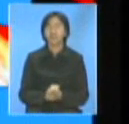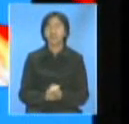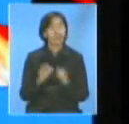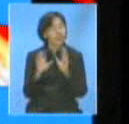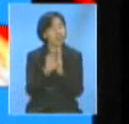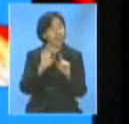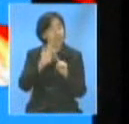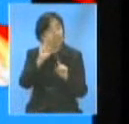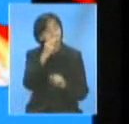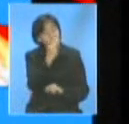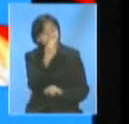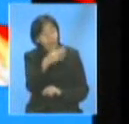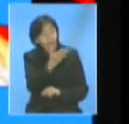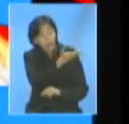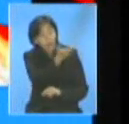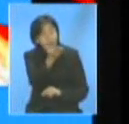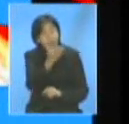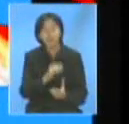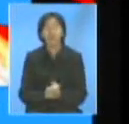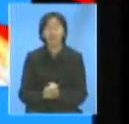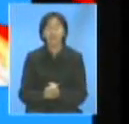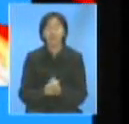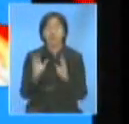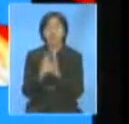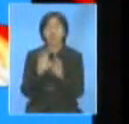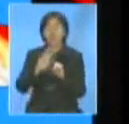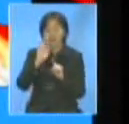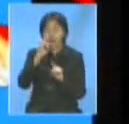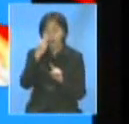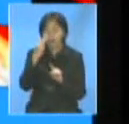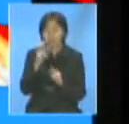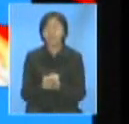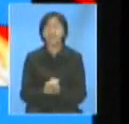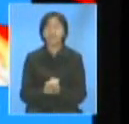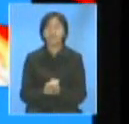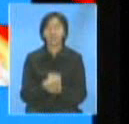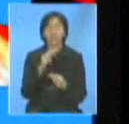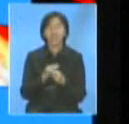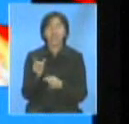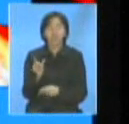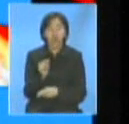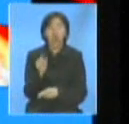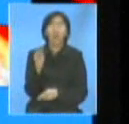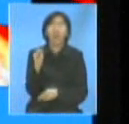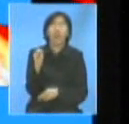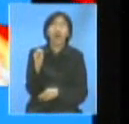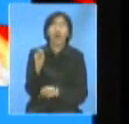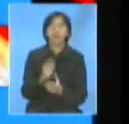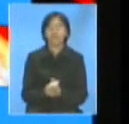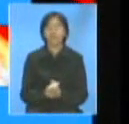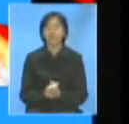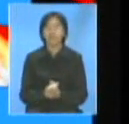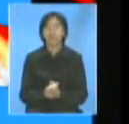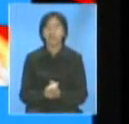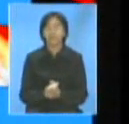าพนี้ครับท่านประธานท่านประธานได้เลยเห็นไหมครับว่าอักษรย่อมอม้า